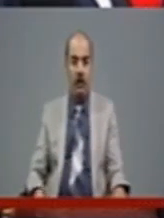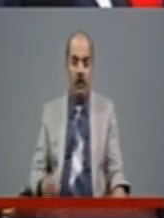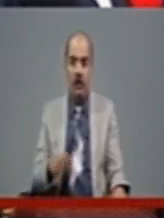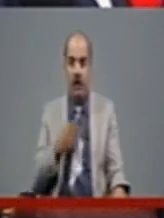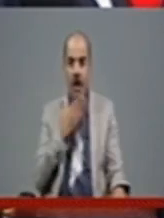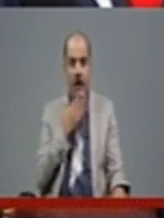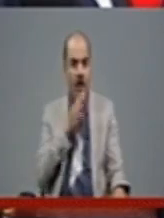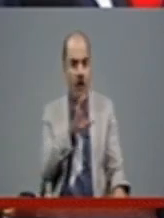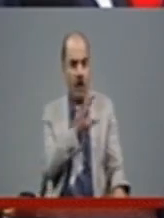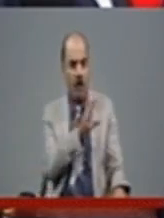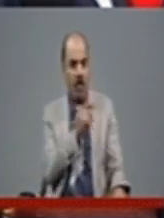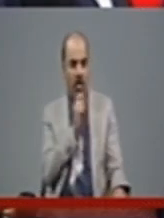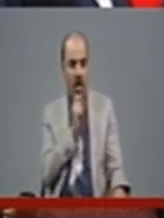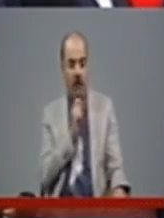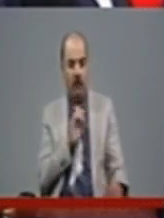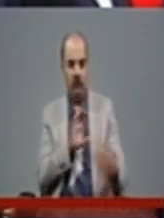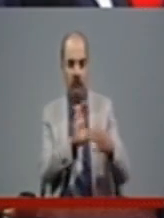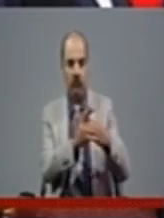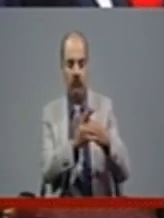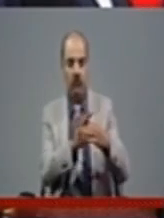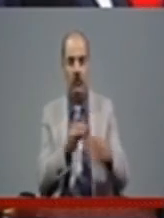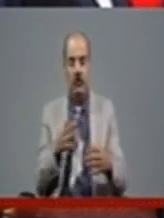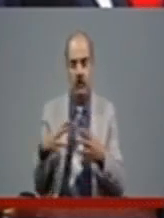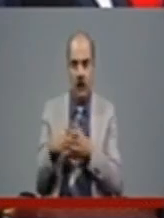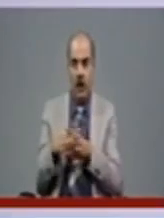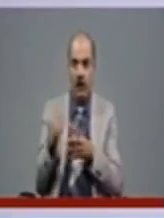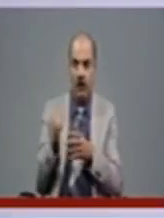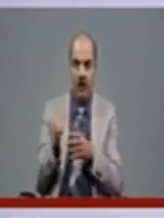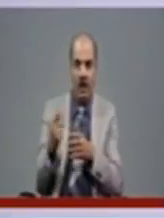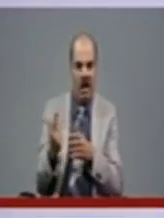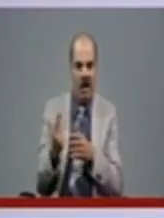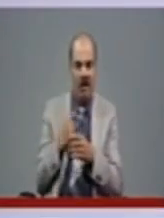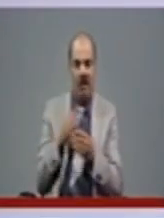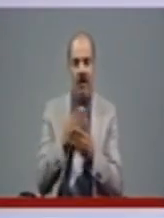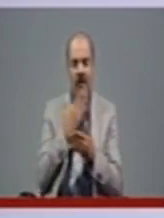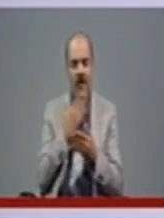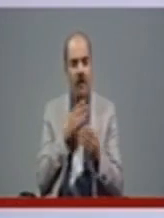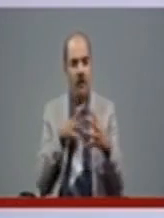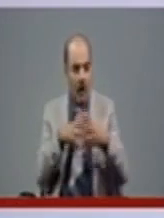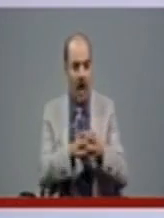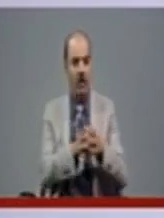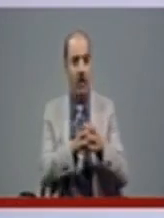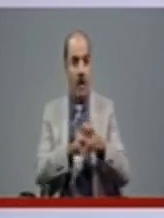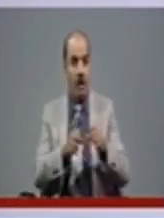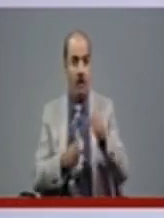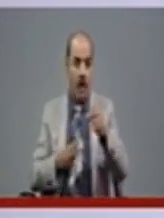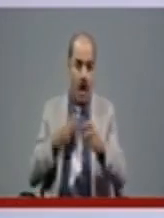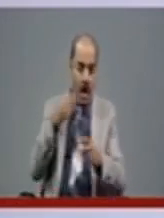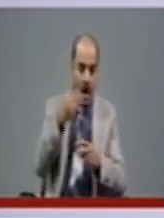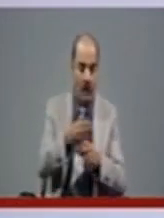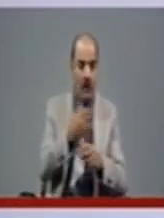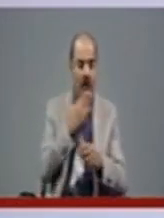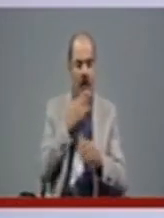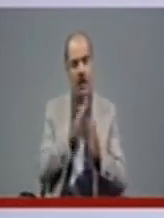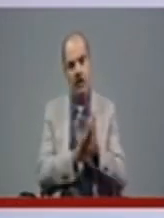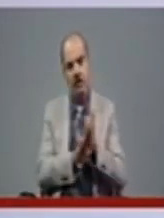الإفريقية، وسوف ننتقل من ربط الأسواق الإفريقية إلى جعل الأسواق